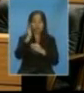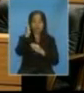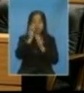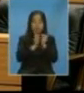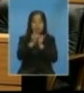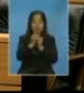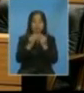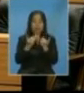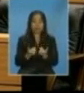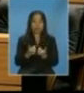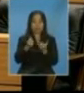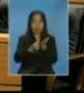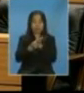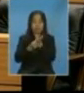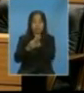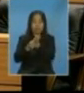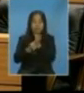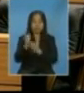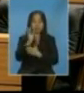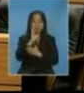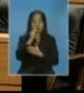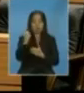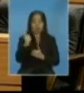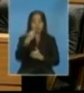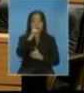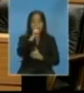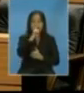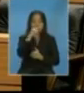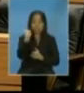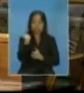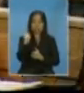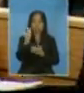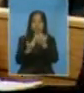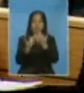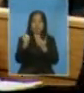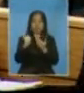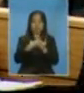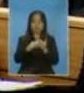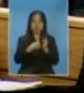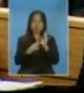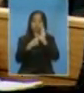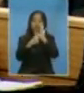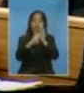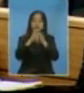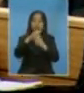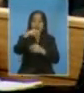งแก้สิ่งที่พวกกระผมซักถามหรือต้องการที่จะเสนอความเห็นเกี่ยวกับร่างพระบัญญัติ